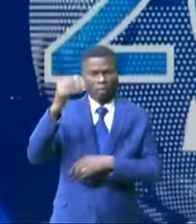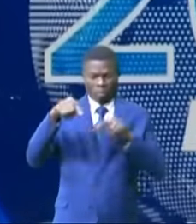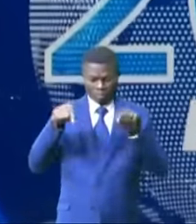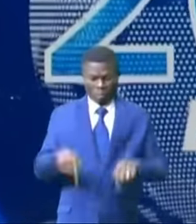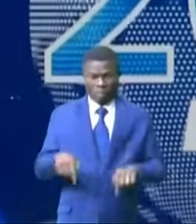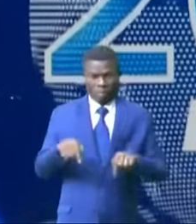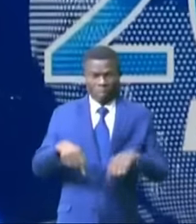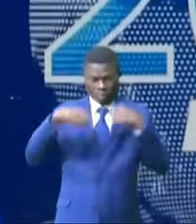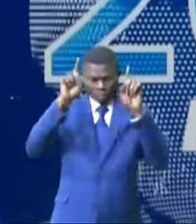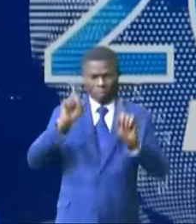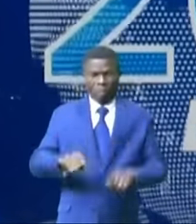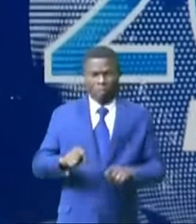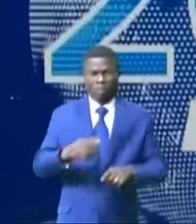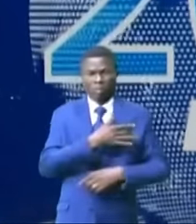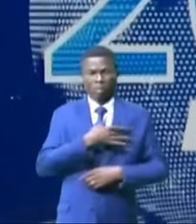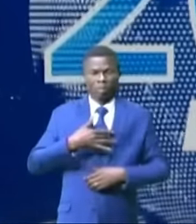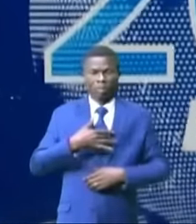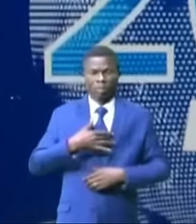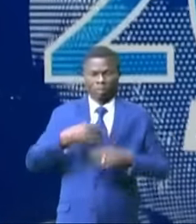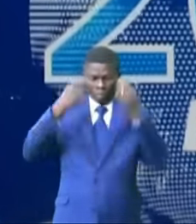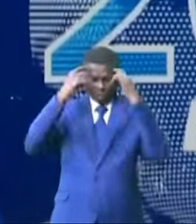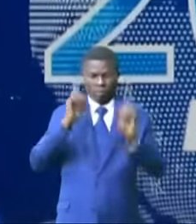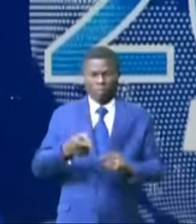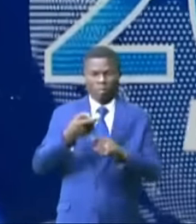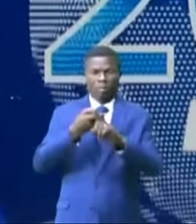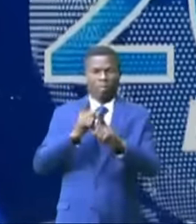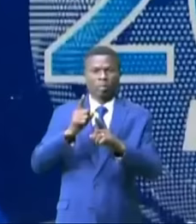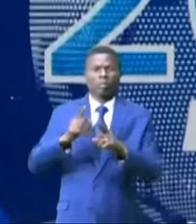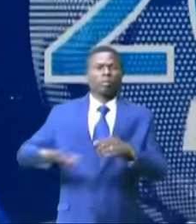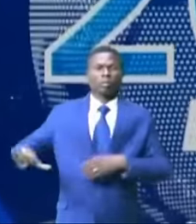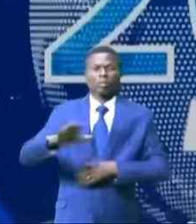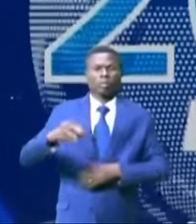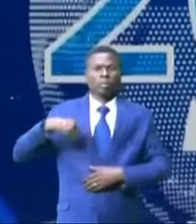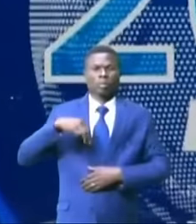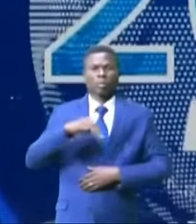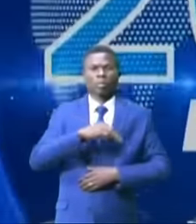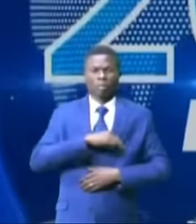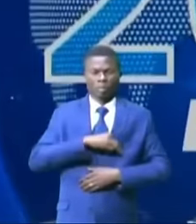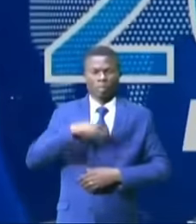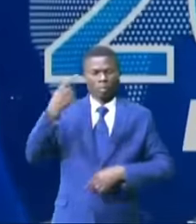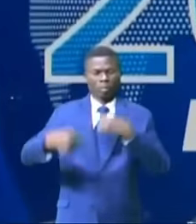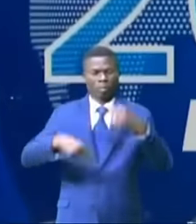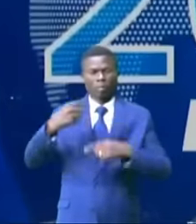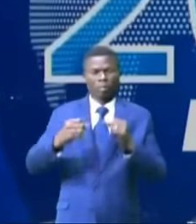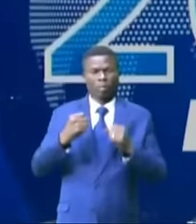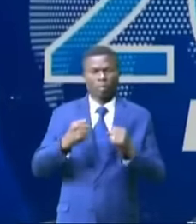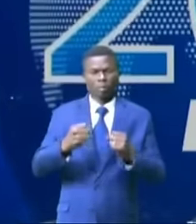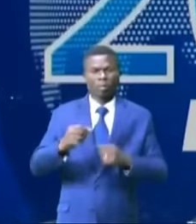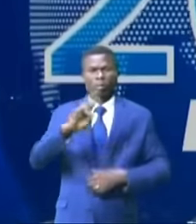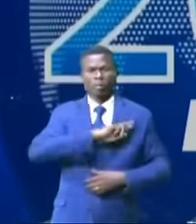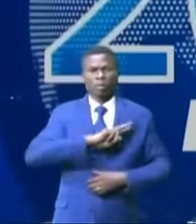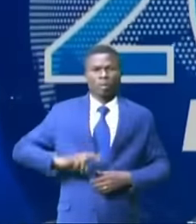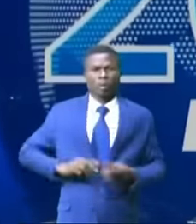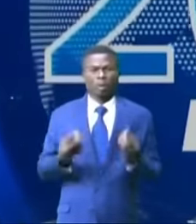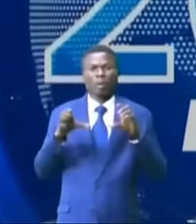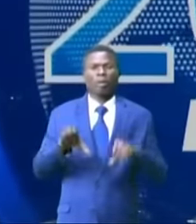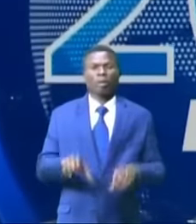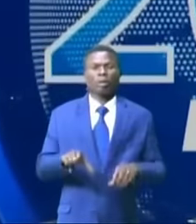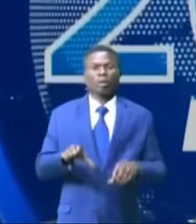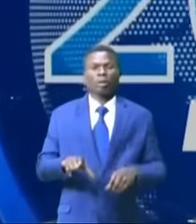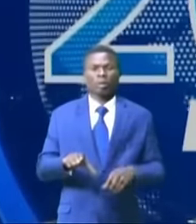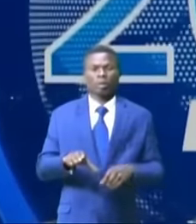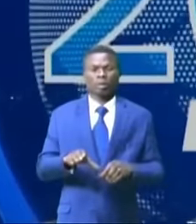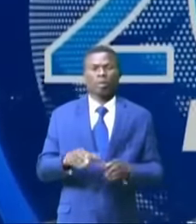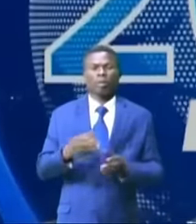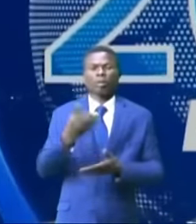année. Ainsi en ont décidé les chefs d'État et de gouvernement des pays membres après un débat houleux. La République démocratique du Congo y a